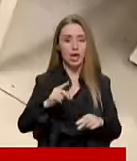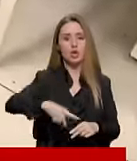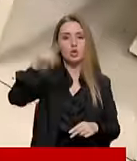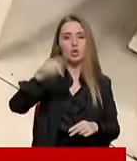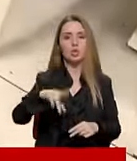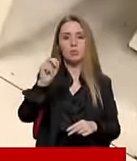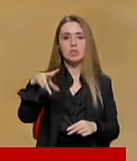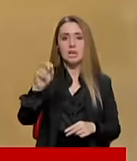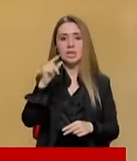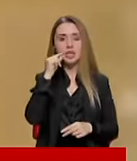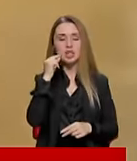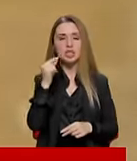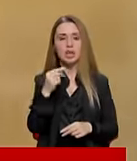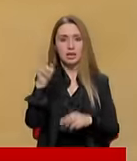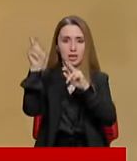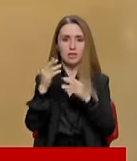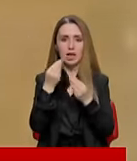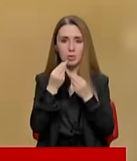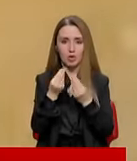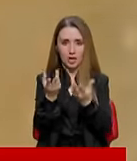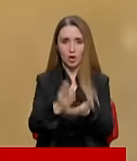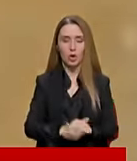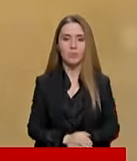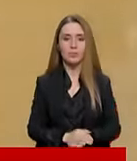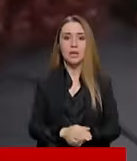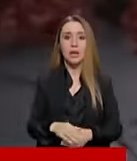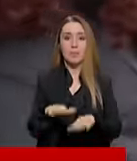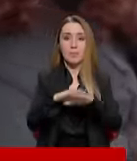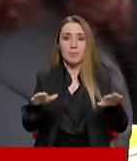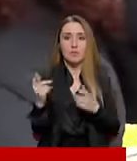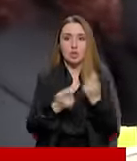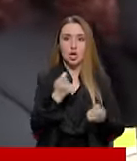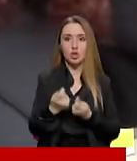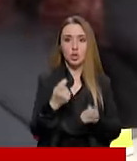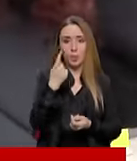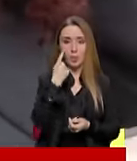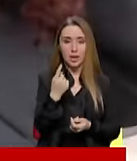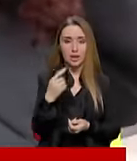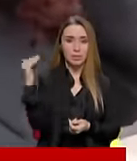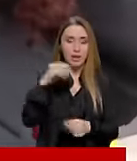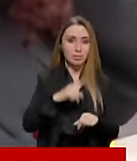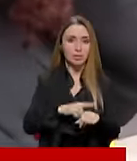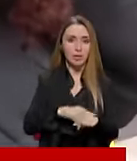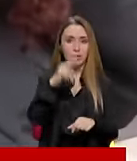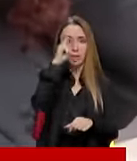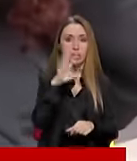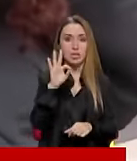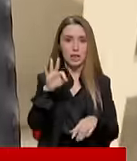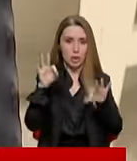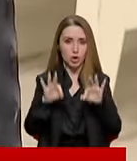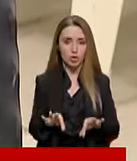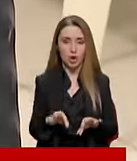7080 kişiye iftar veriliyor mağazada tezgahtarlık yapıyorum yani ben baktım gelirken 250'den